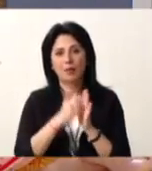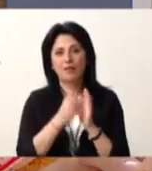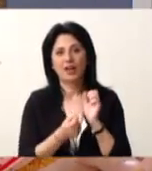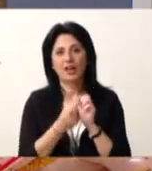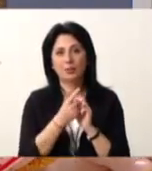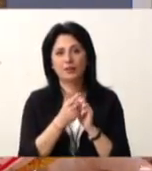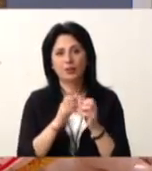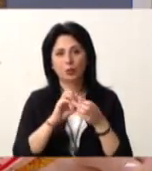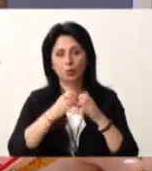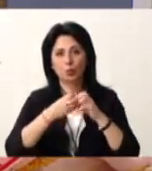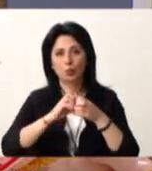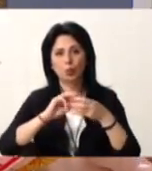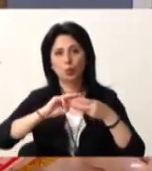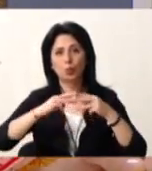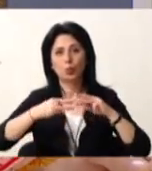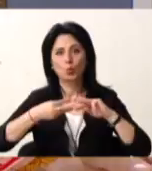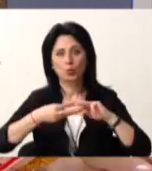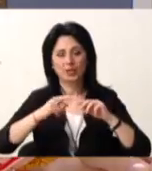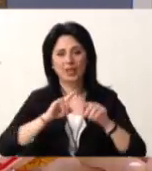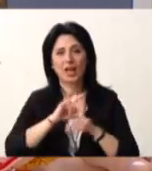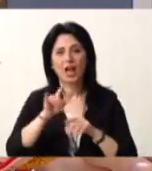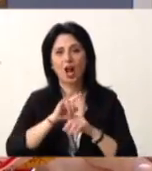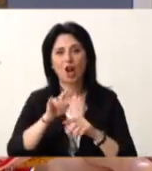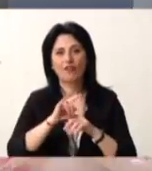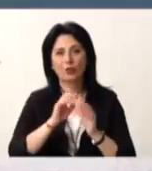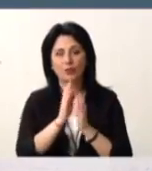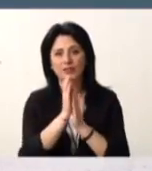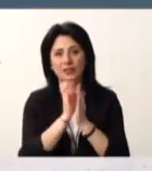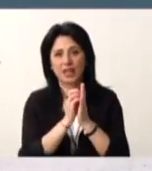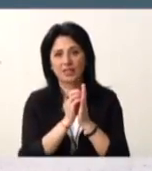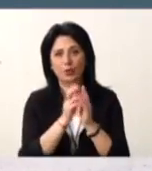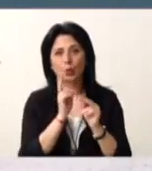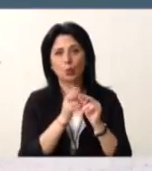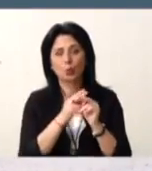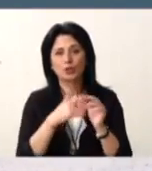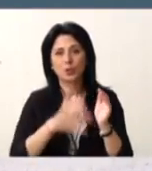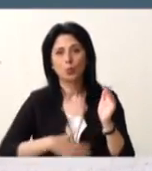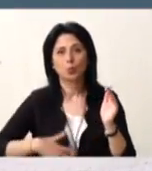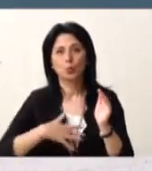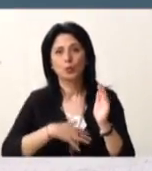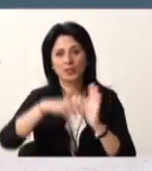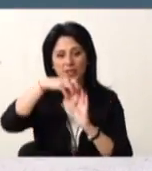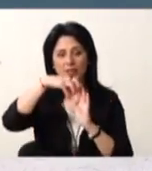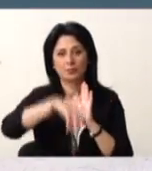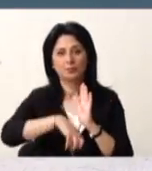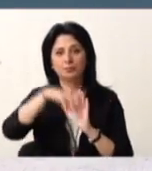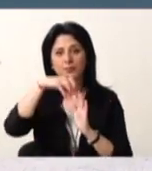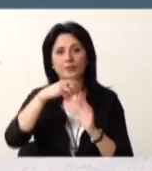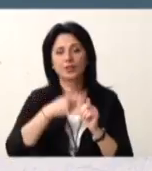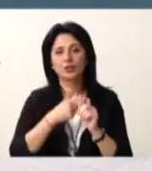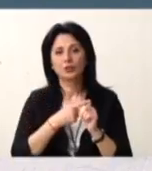ქმნის კუნთებისგან, დიაფრაგმის კუნთებისგან იქმნება ხელოვნური სარქველი, რაც უშლის მუცლის ღრუს ორგანოების